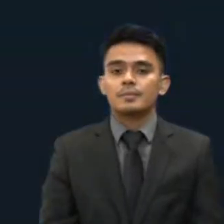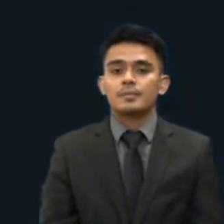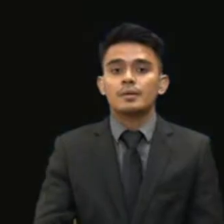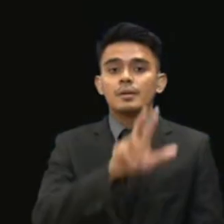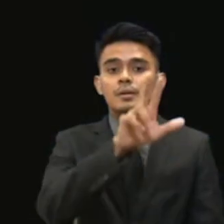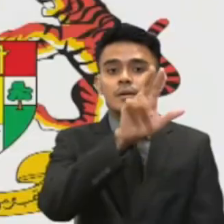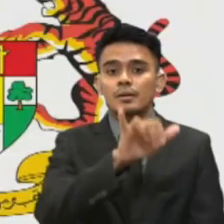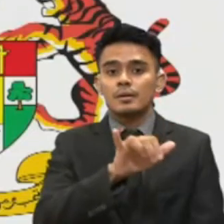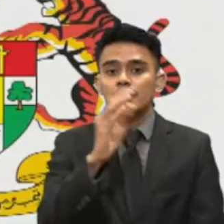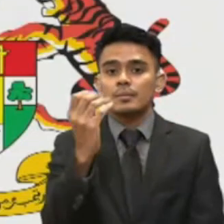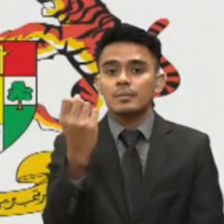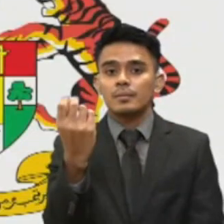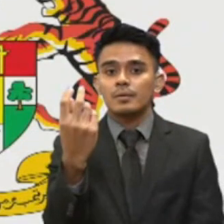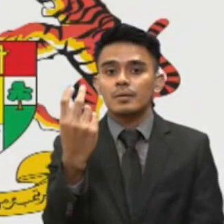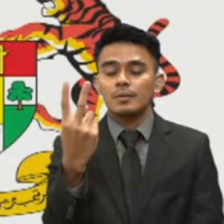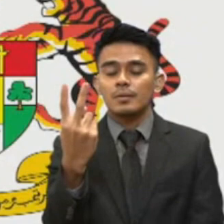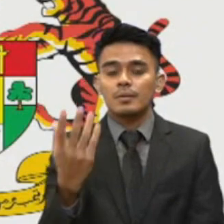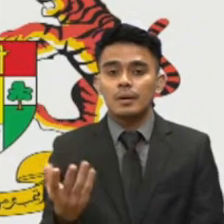36-12